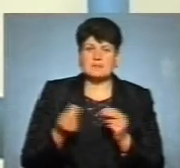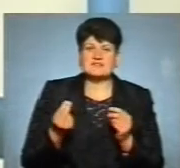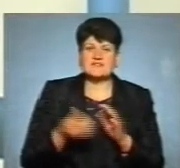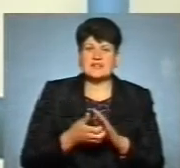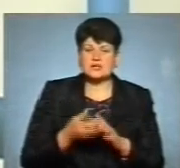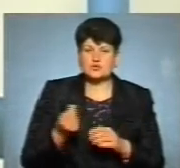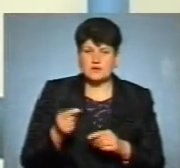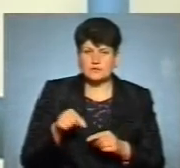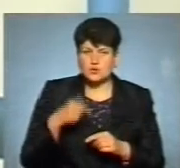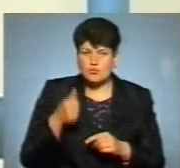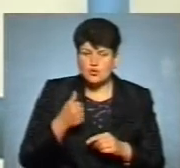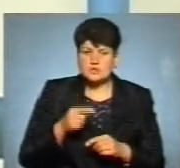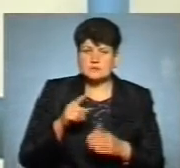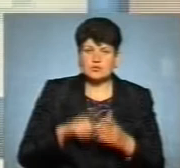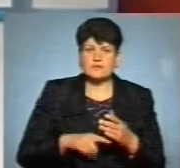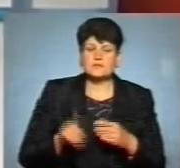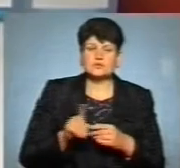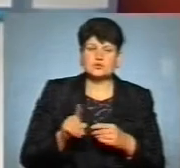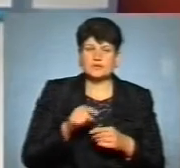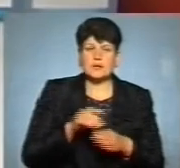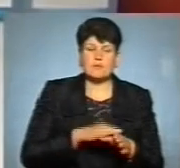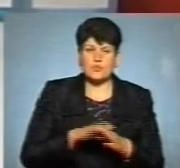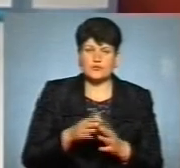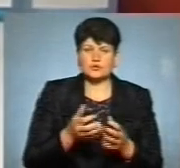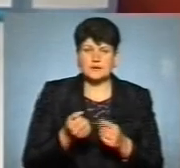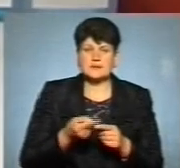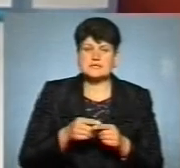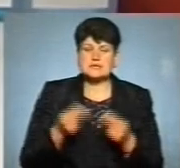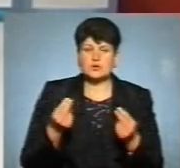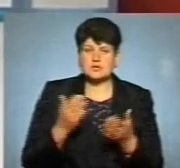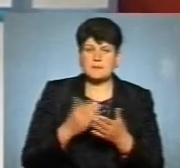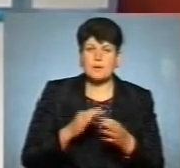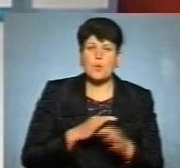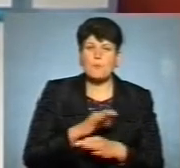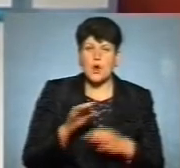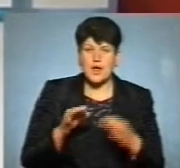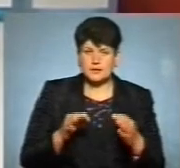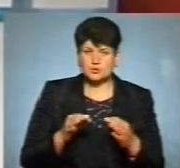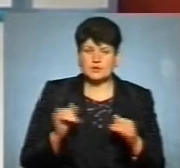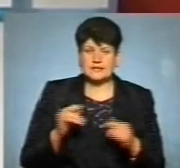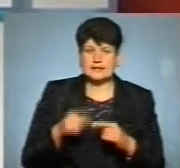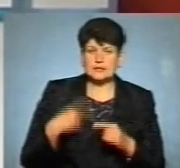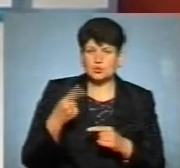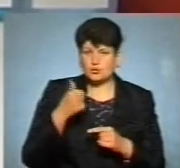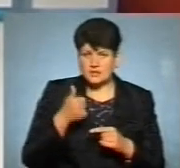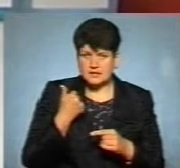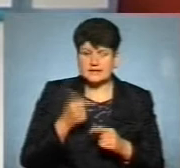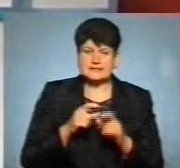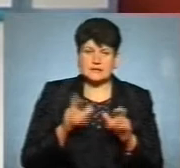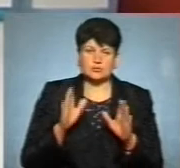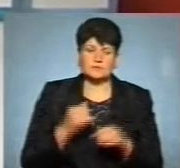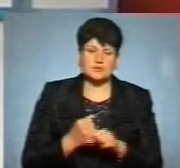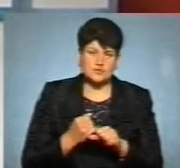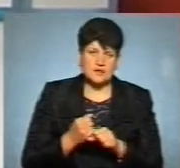але сподіваємося, що знову ж таки вони повністю отримують ці гроші, які мають по проекту, і вже на другий рік заклад функціонуватиме. Ну а цього